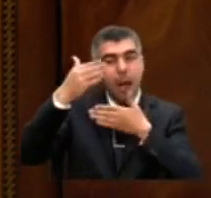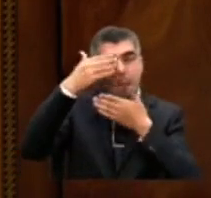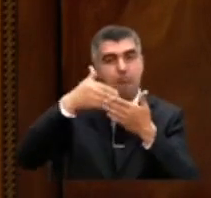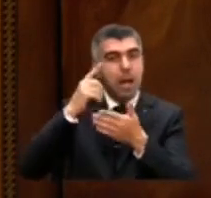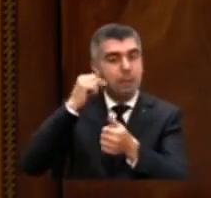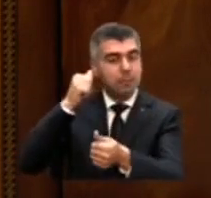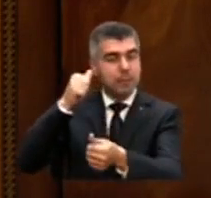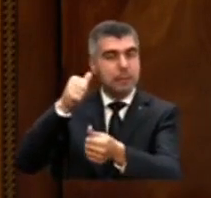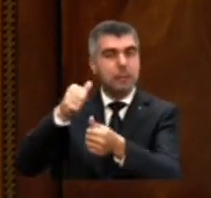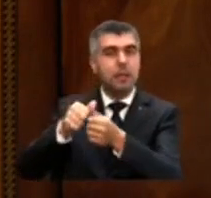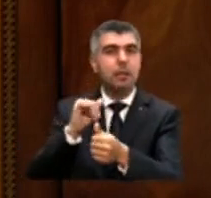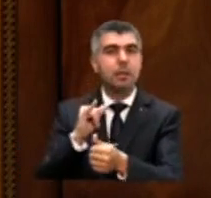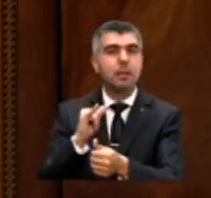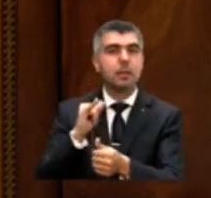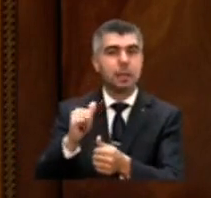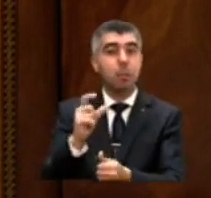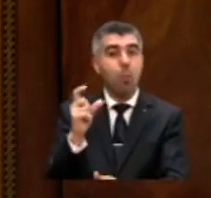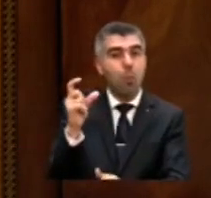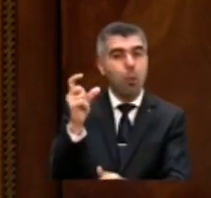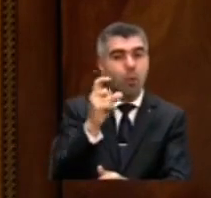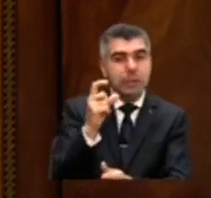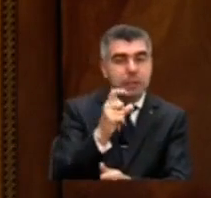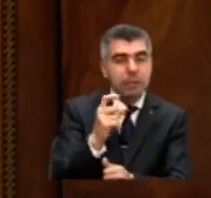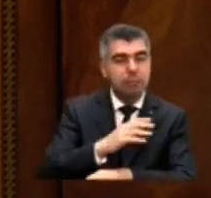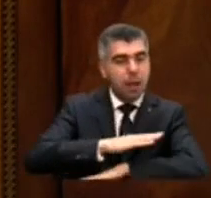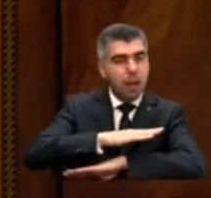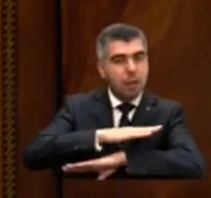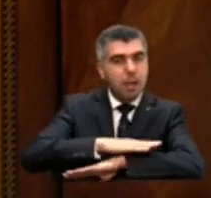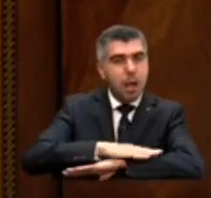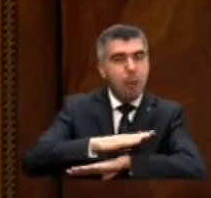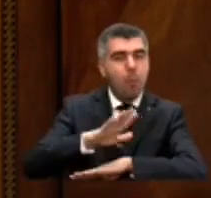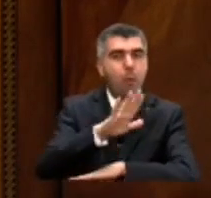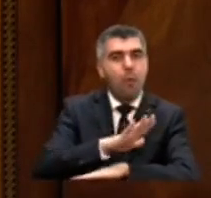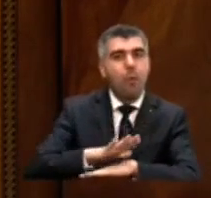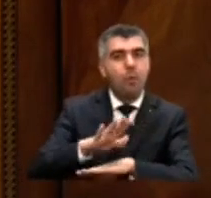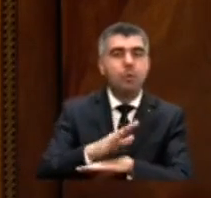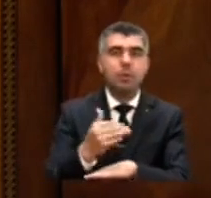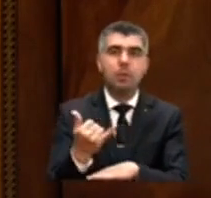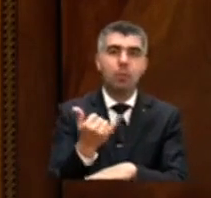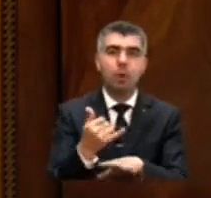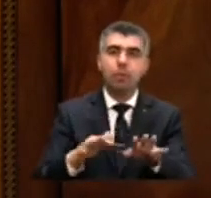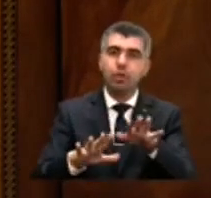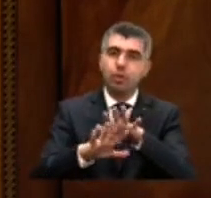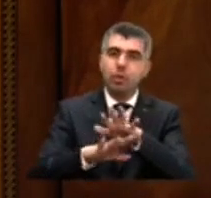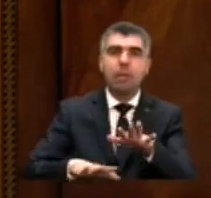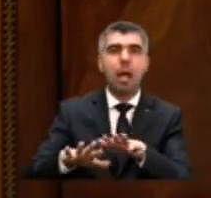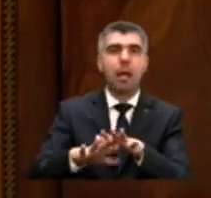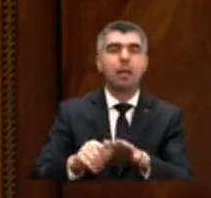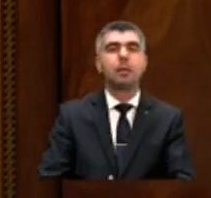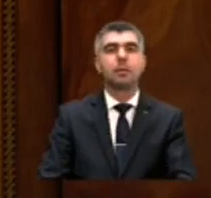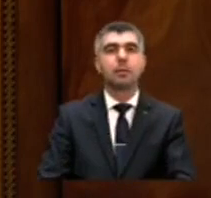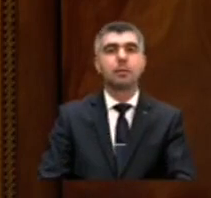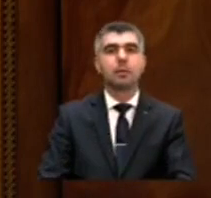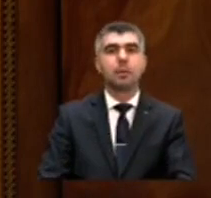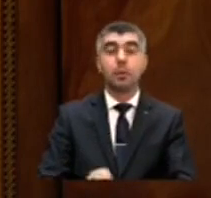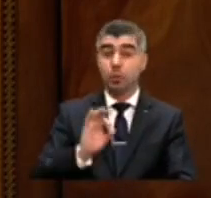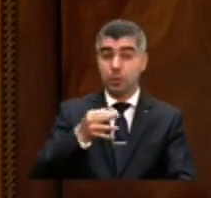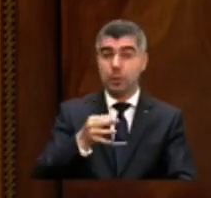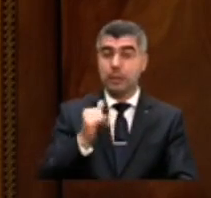بكل مقوماتها الإسلامية والتراثية والفكرية والمعرفية والاجتماعية والفنية، مع الحرص